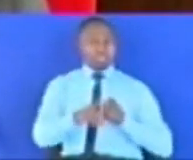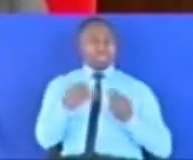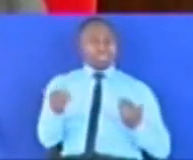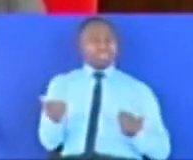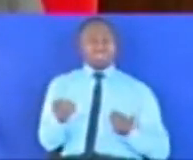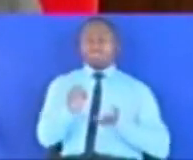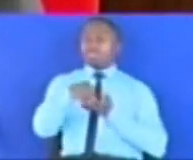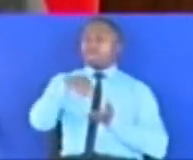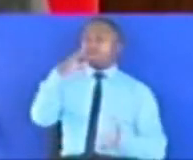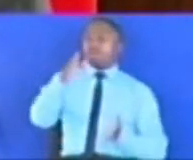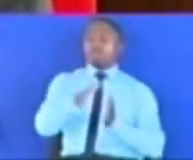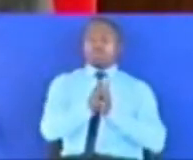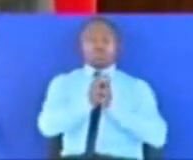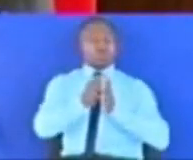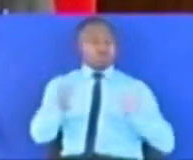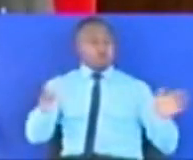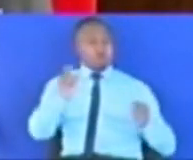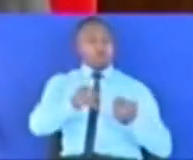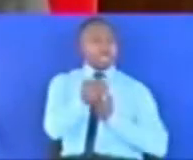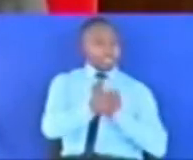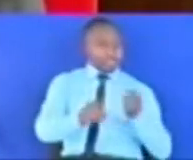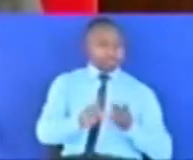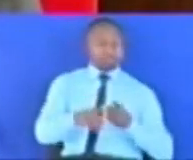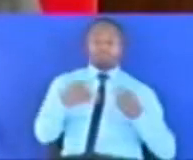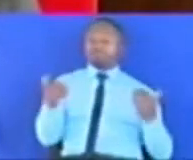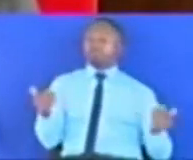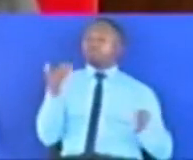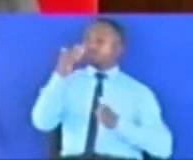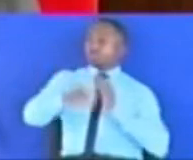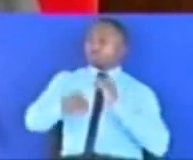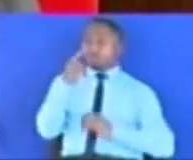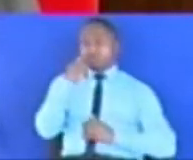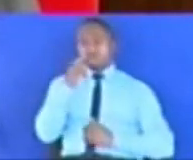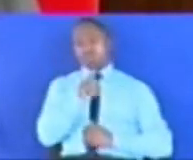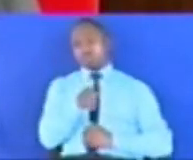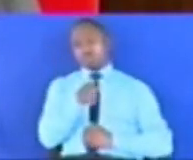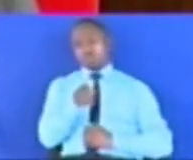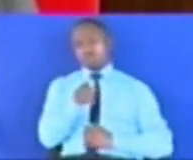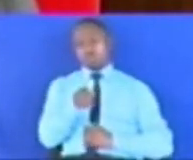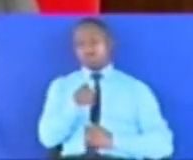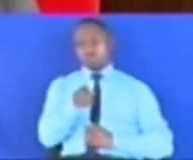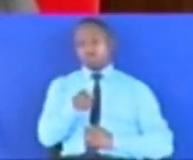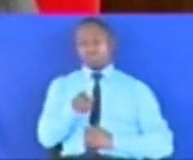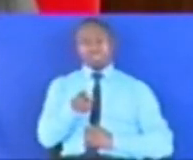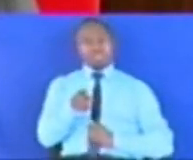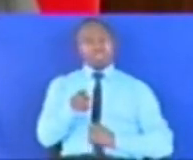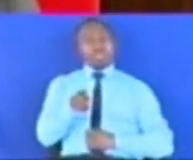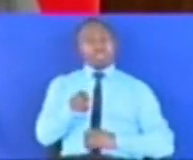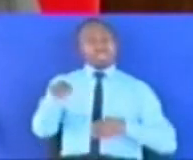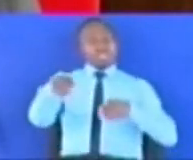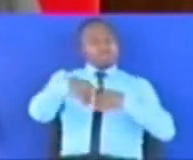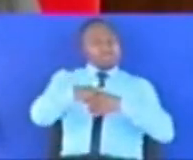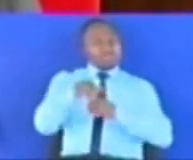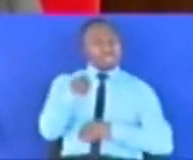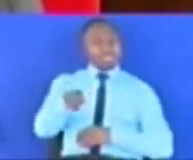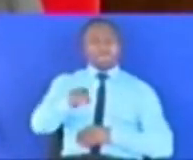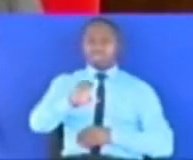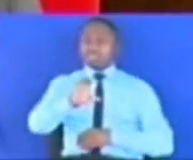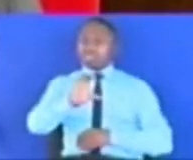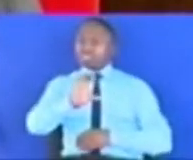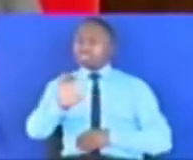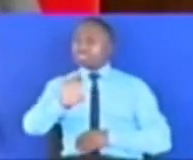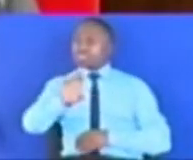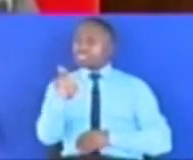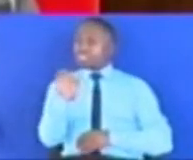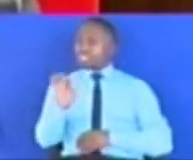inaleta gharama kubwa sana kwa wananchi. Matokeo yake wameona kwamba hiki NHIF ni kama